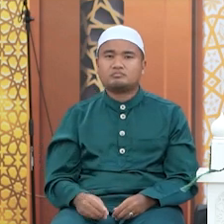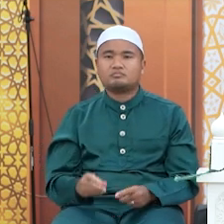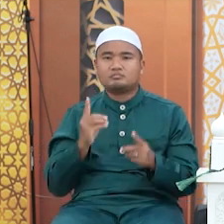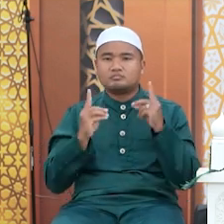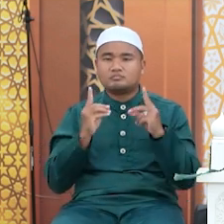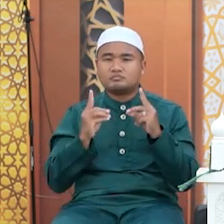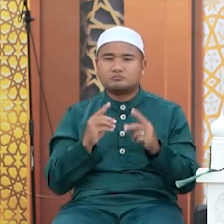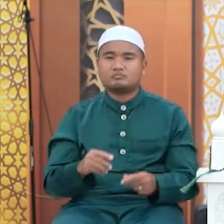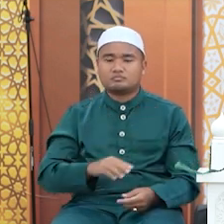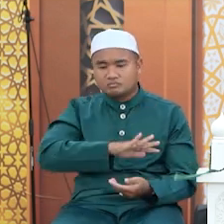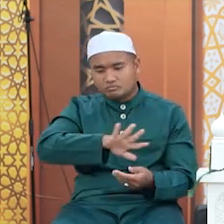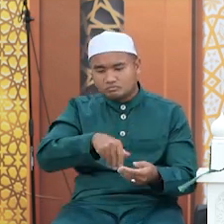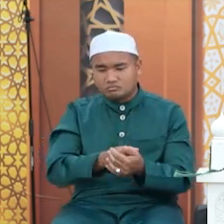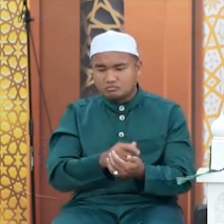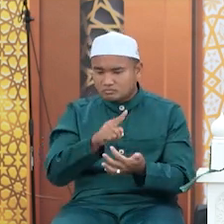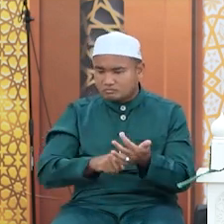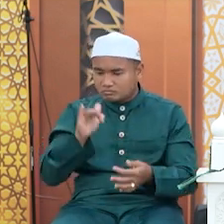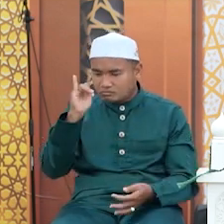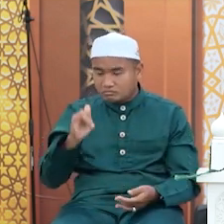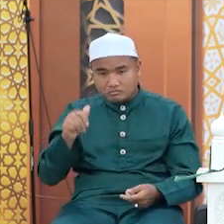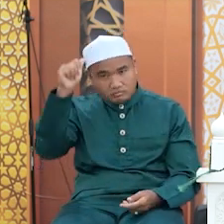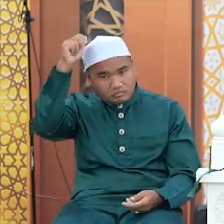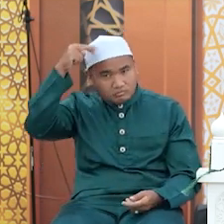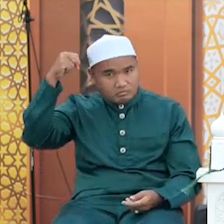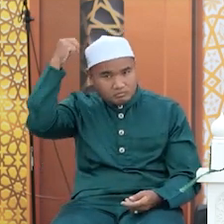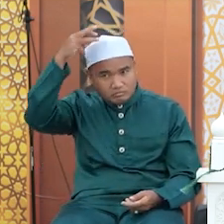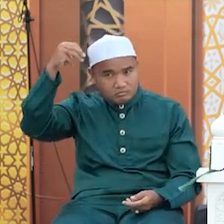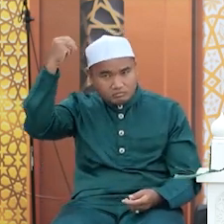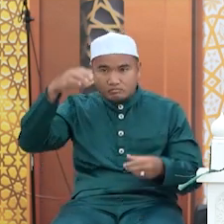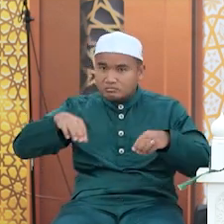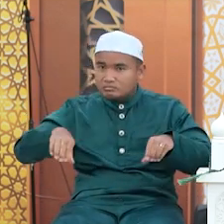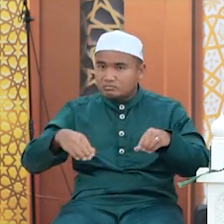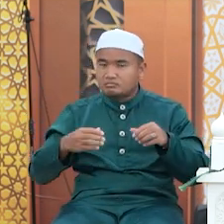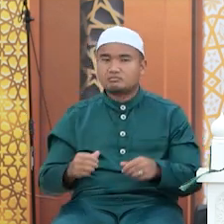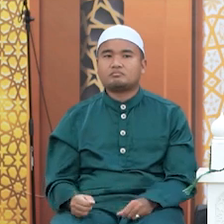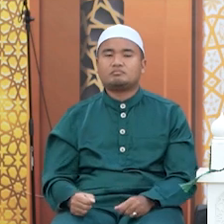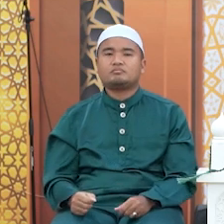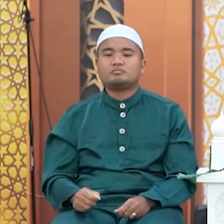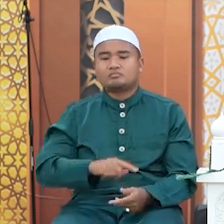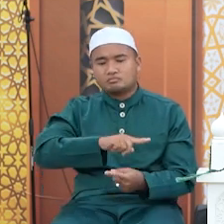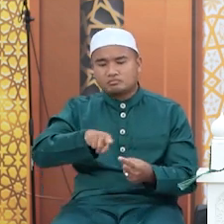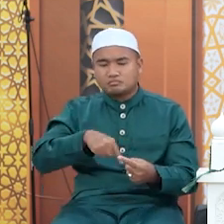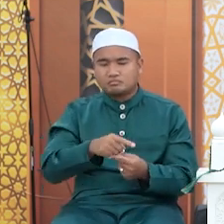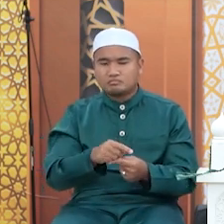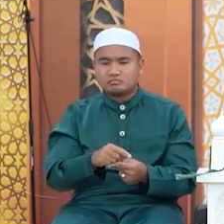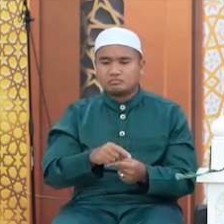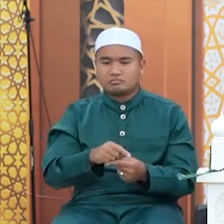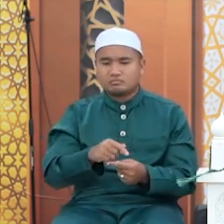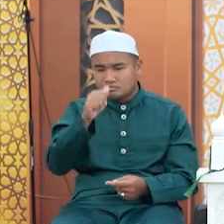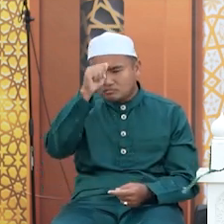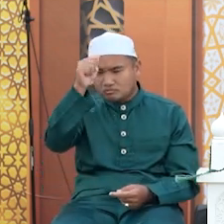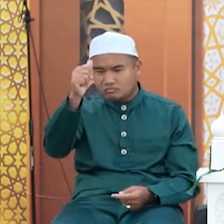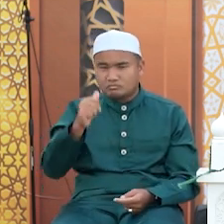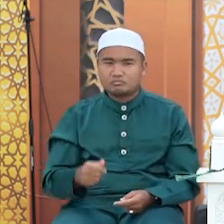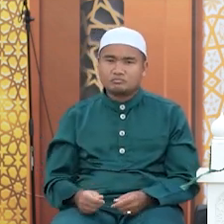dan tindakannya sentiasa dipandu oleh Tuhan. Wa ma yantiqu anil hawa in huwa